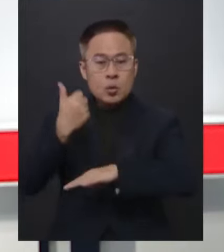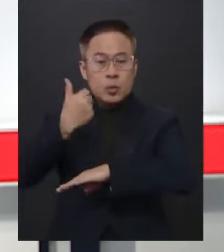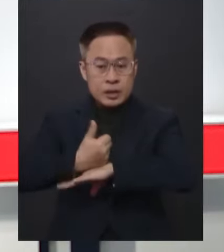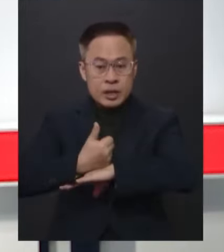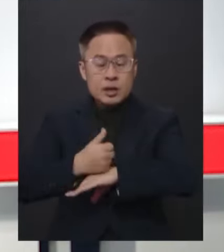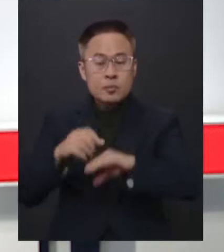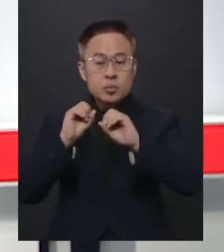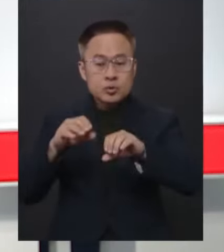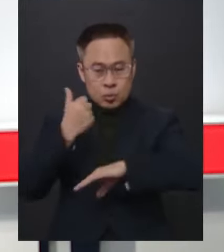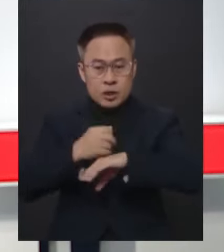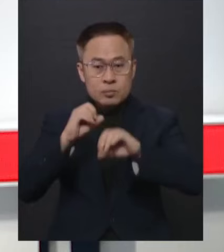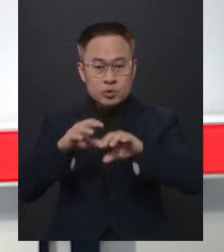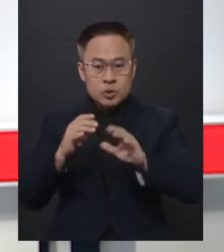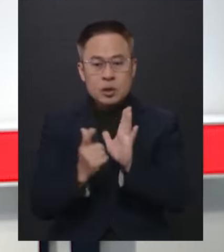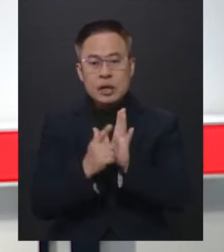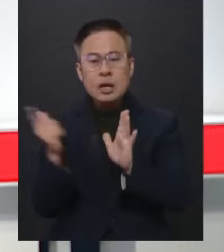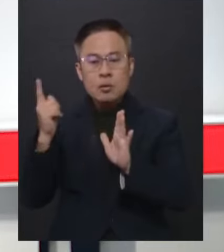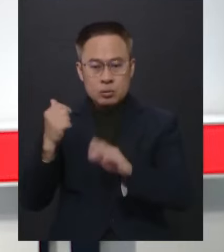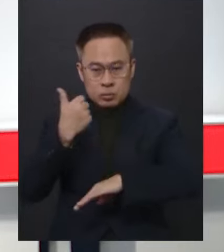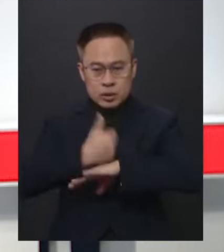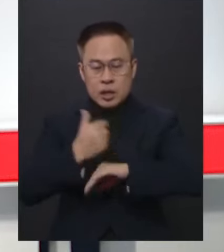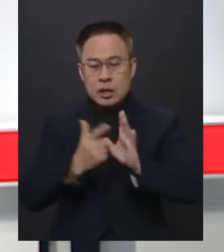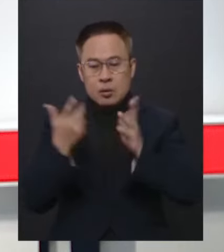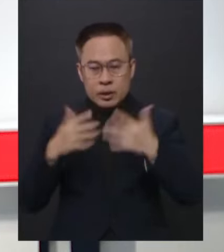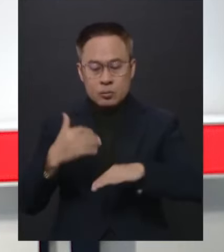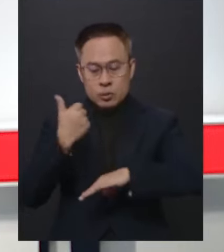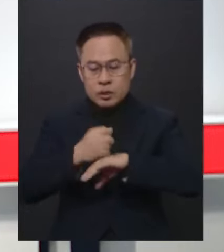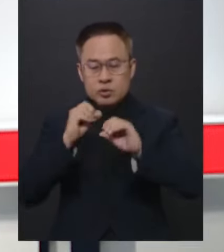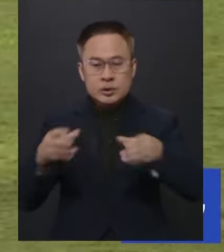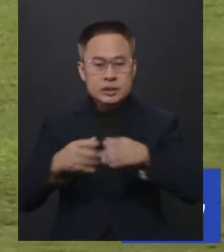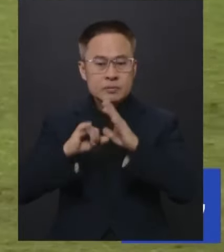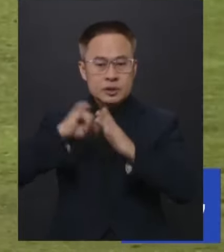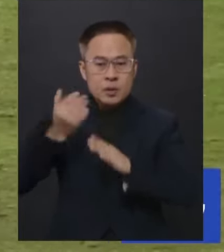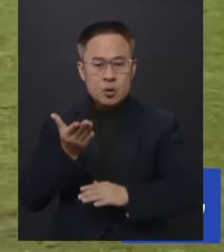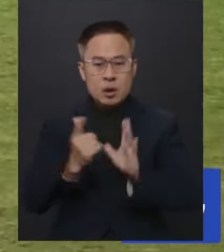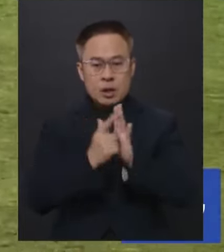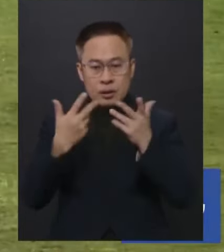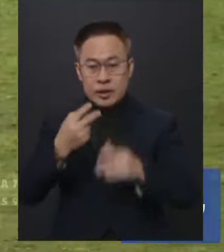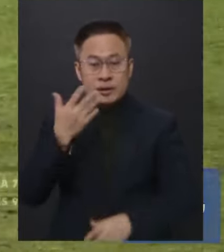ปฏิภาณรอบรู้เนี่ยขอลาออกจากตำแหน่งหัวหน้าผู้ฝึกสอนค่ะ